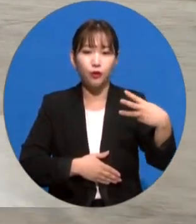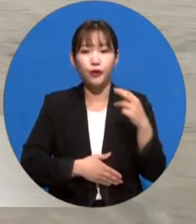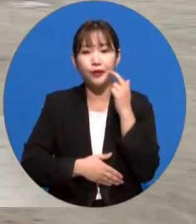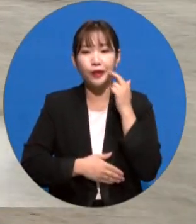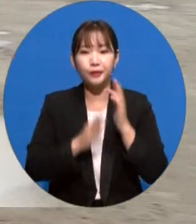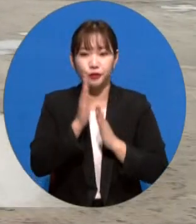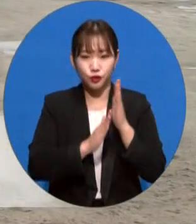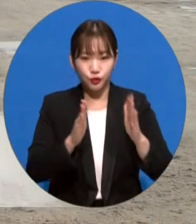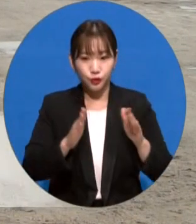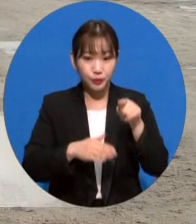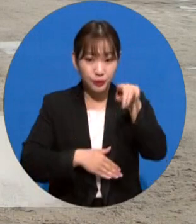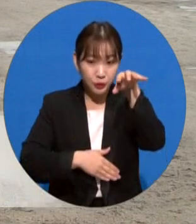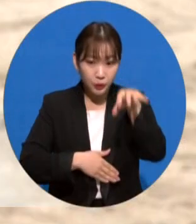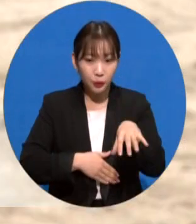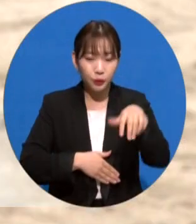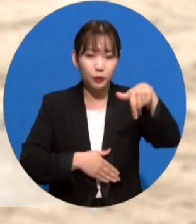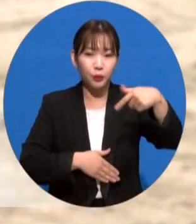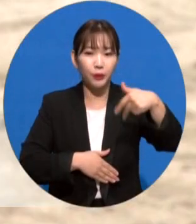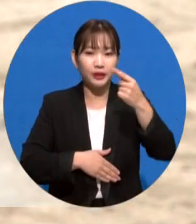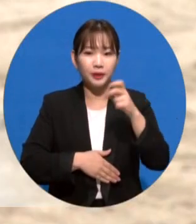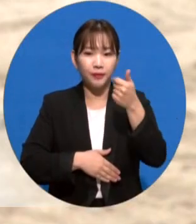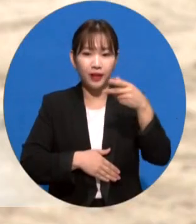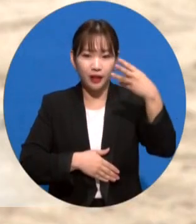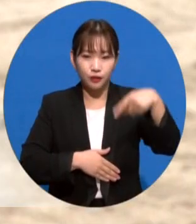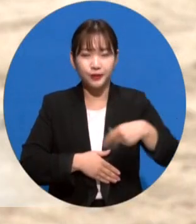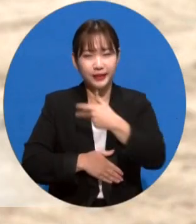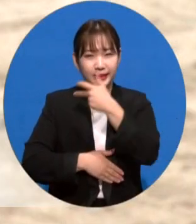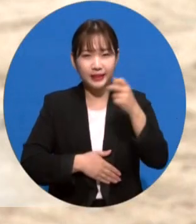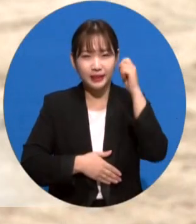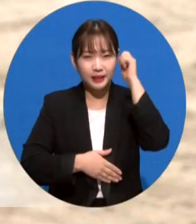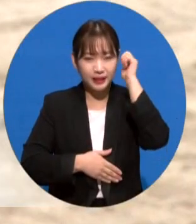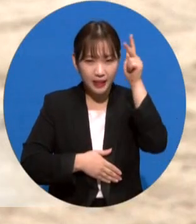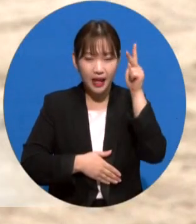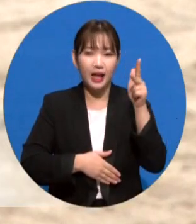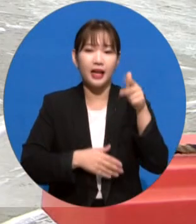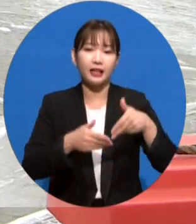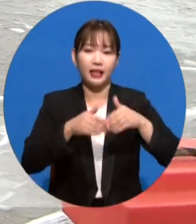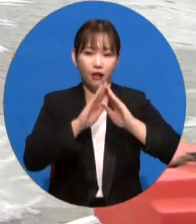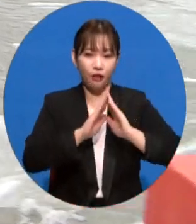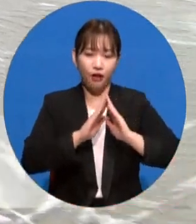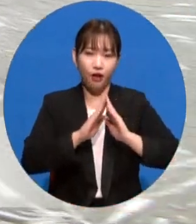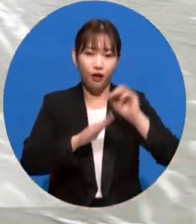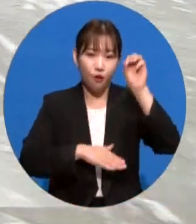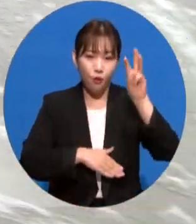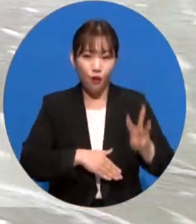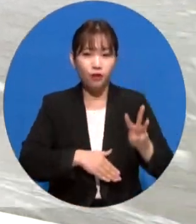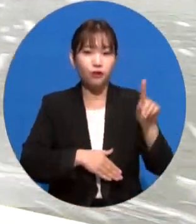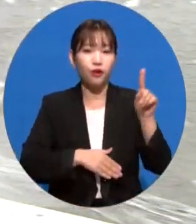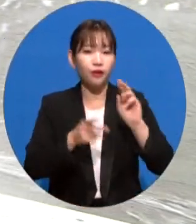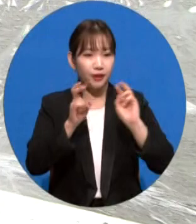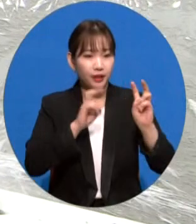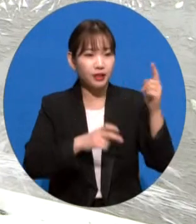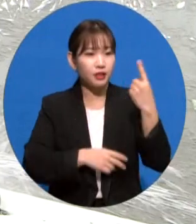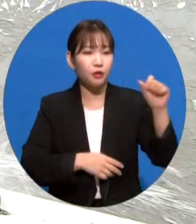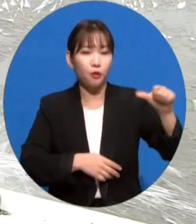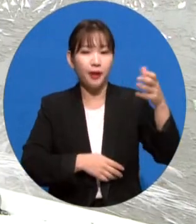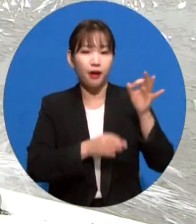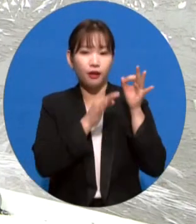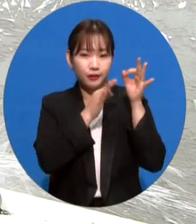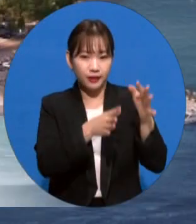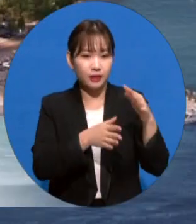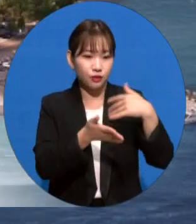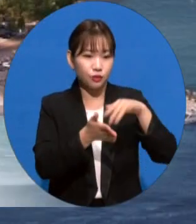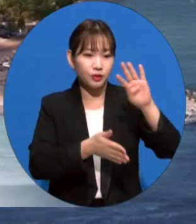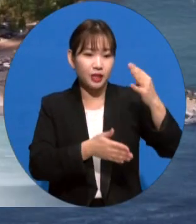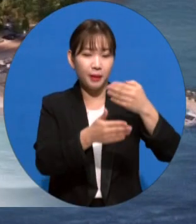풀빌라 리조트가 올해 착공합니다. 광주의 한 관광개발 전문기업이 1,500억 원을 투자해 400여